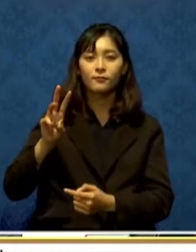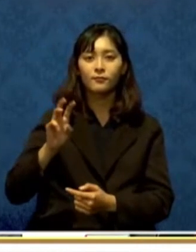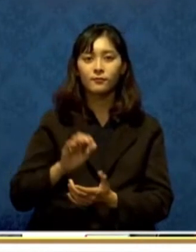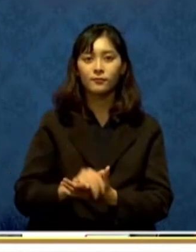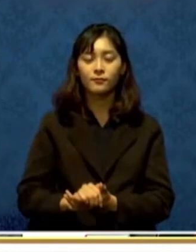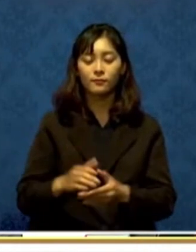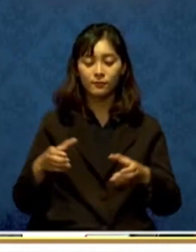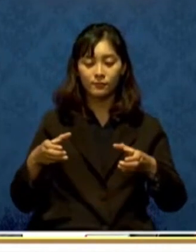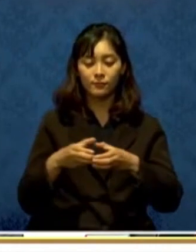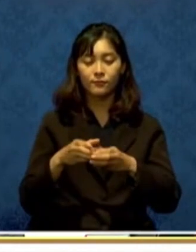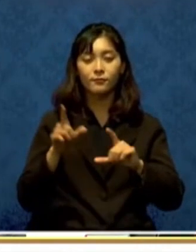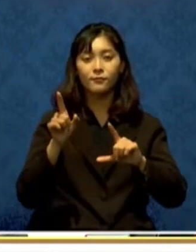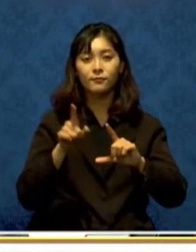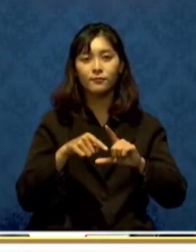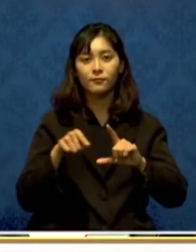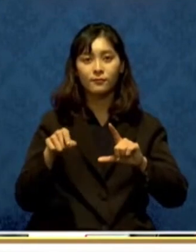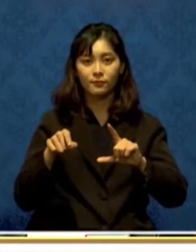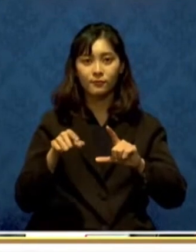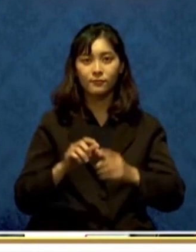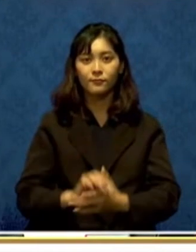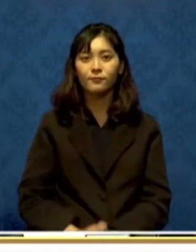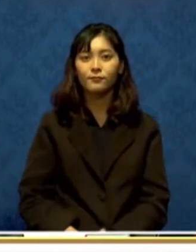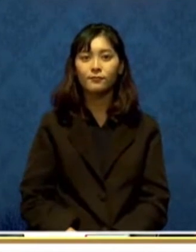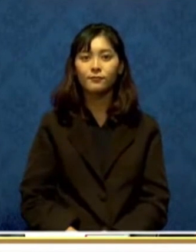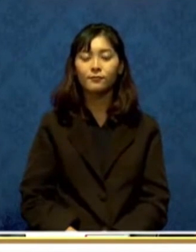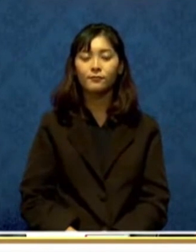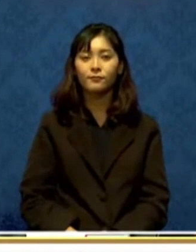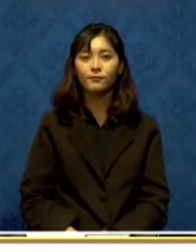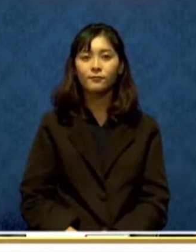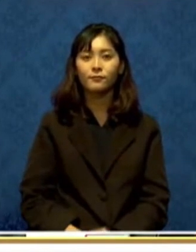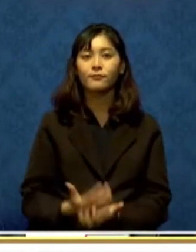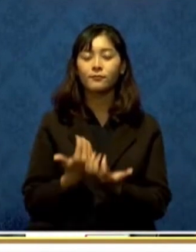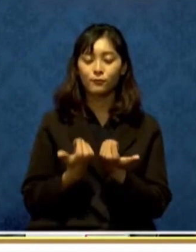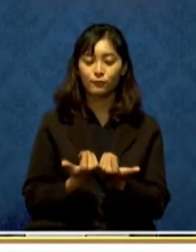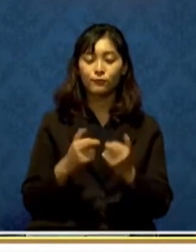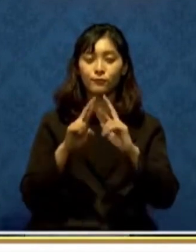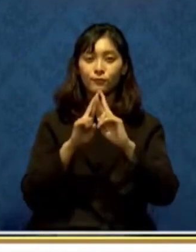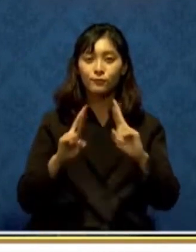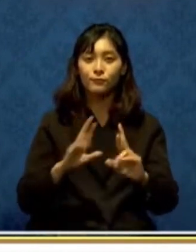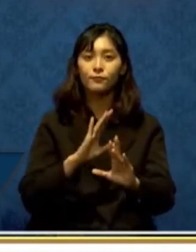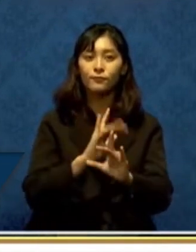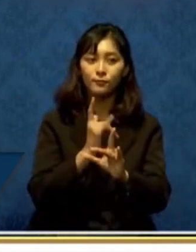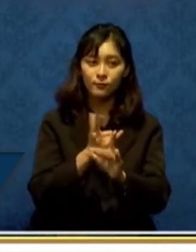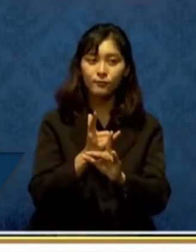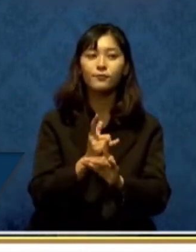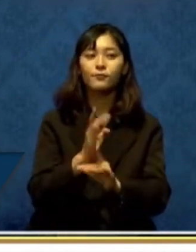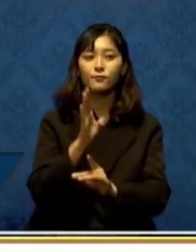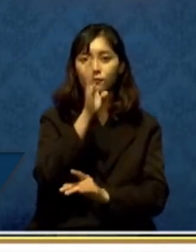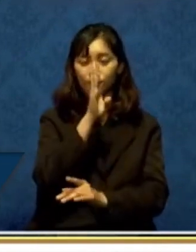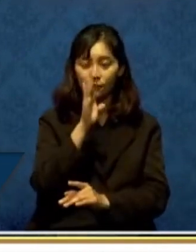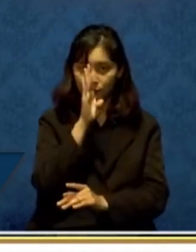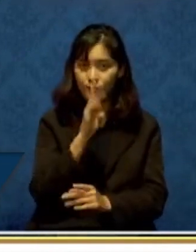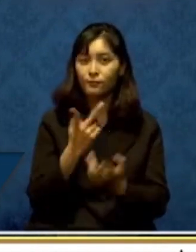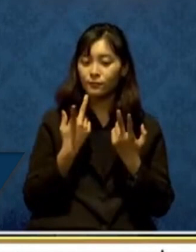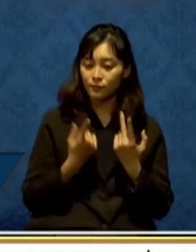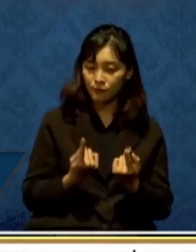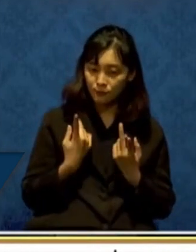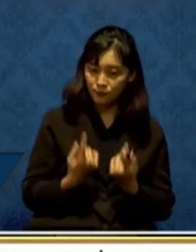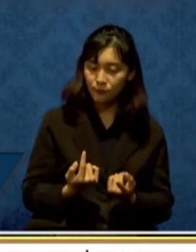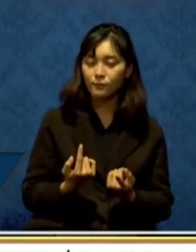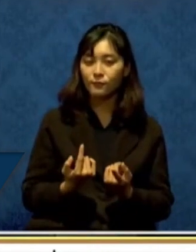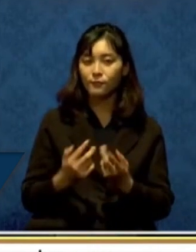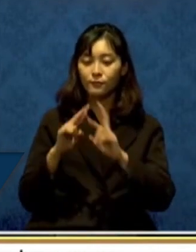ไกลครับท่านประธานครับในทุกวันนี้สถานบันเทิงผับบาร์หรือแม้กระทั่งร้านอาห